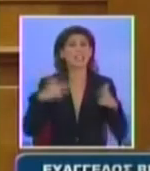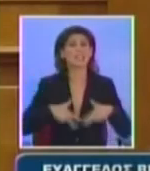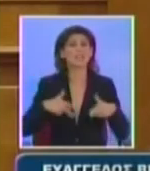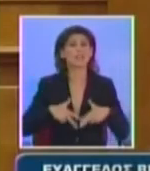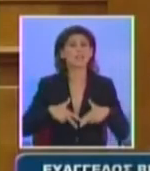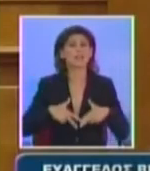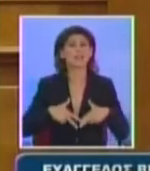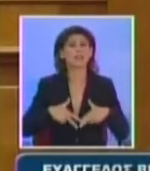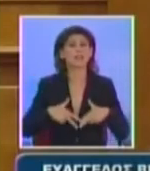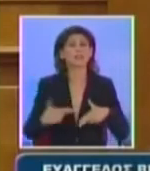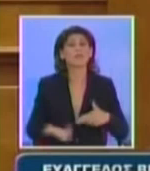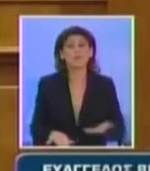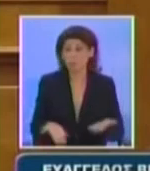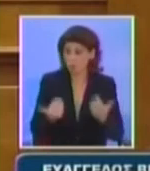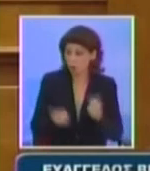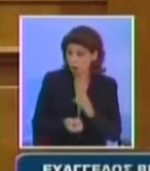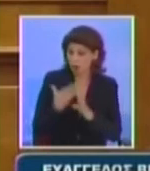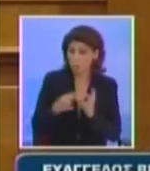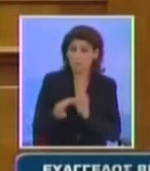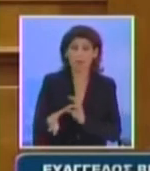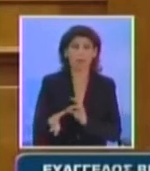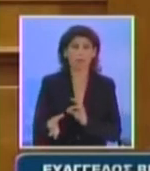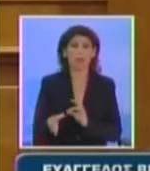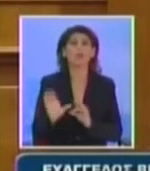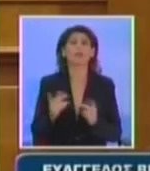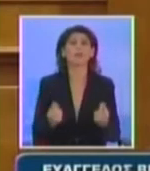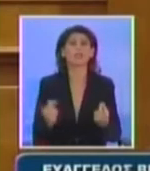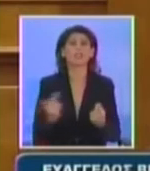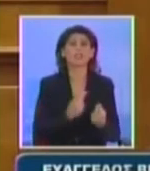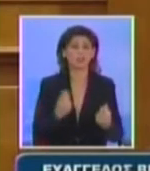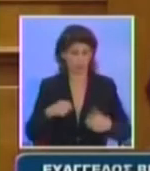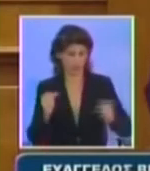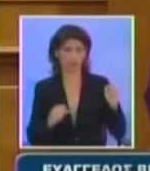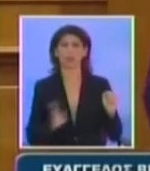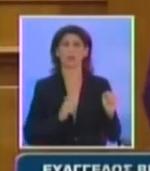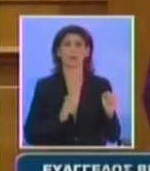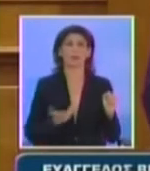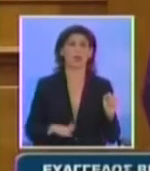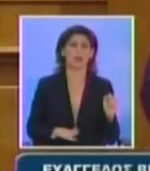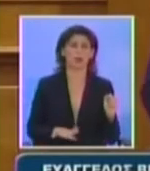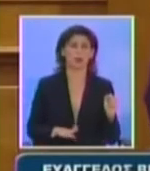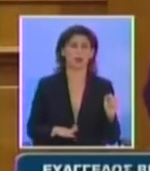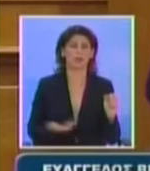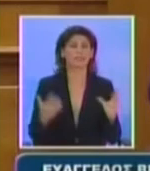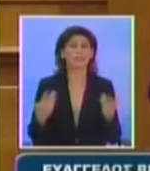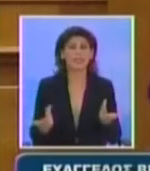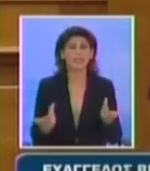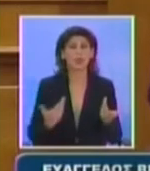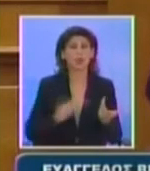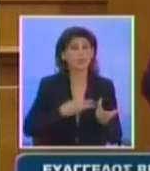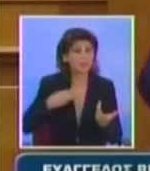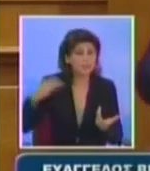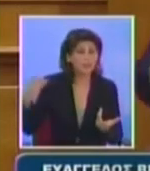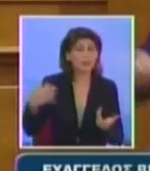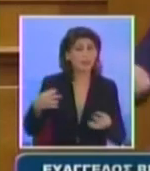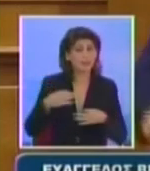λάβει πράγματι νέα μέτρα και δεν προκληθεί η κοινωνική αντίδραση που περιμένω. Γιατί ο ΣΥΡΙΖΑ